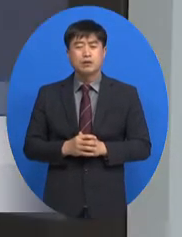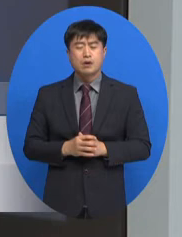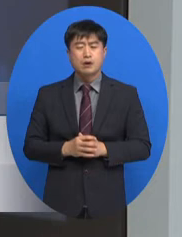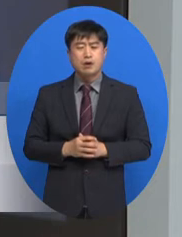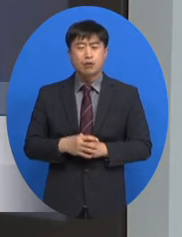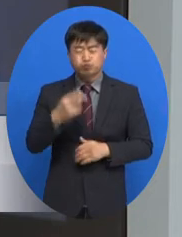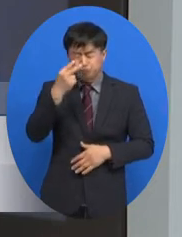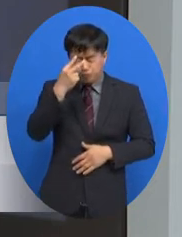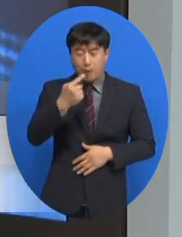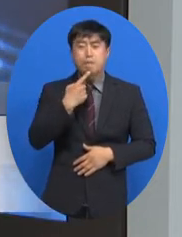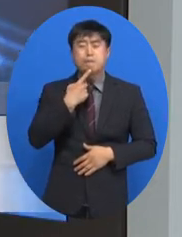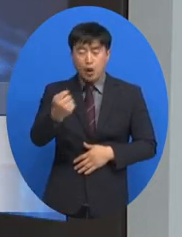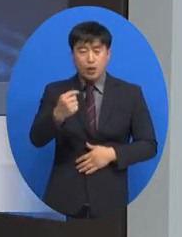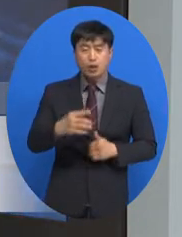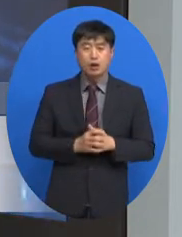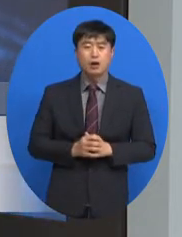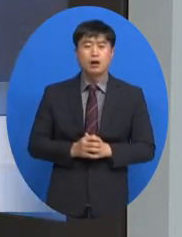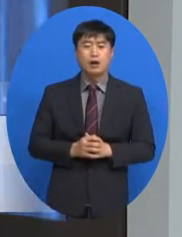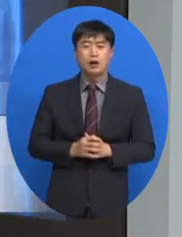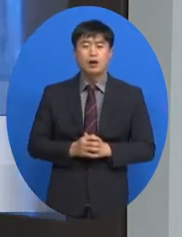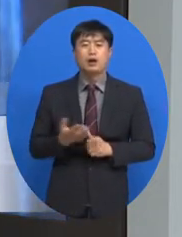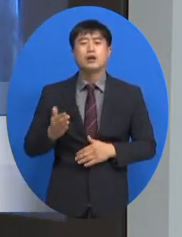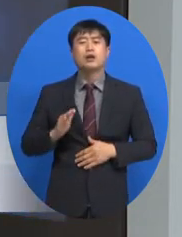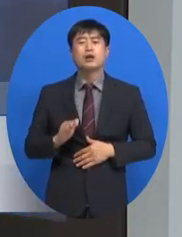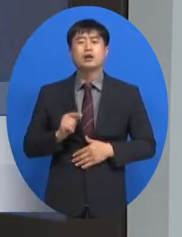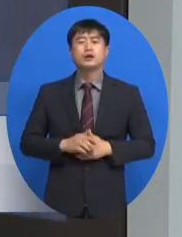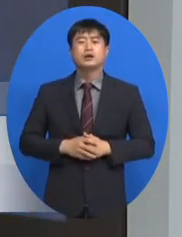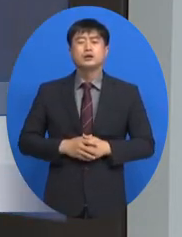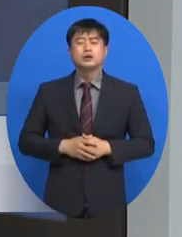거의 그 실명당할 뻔했는데